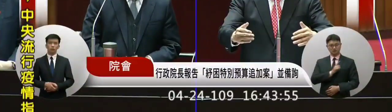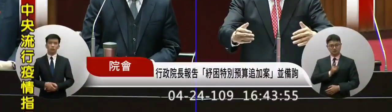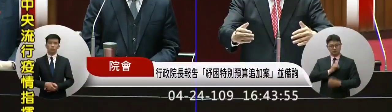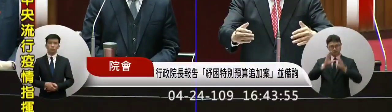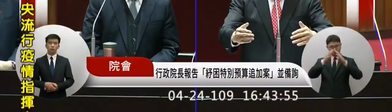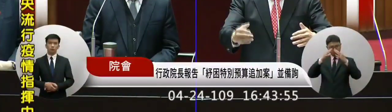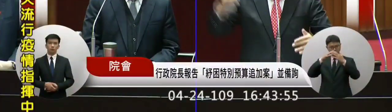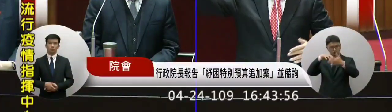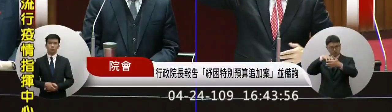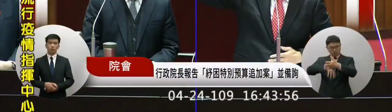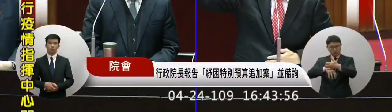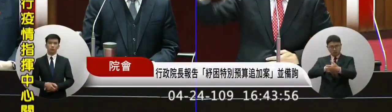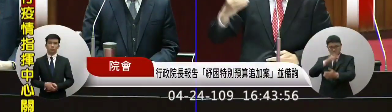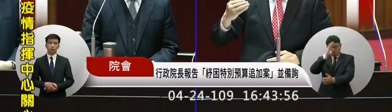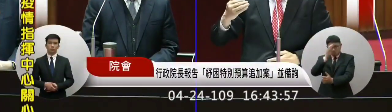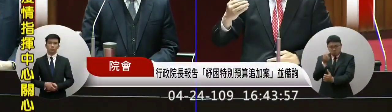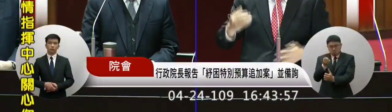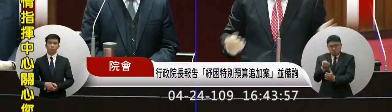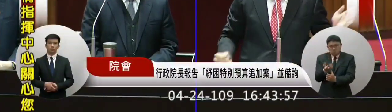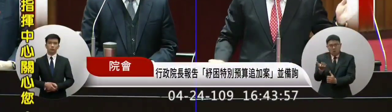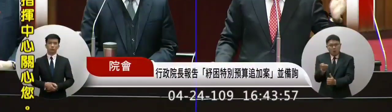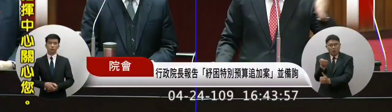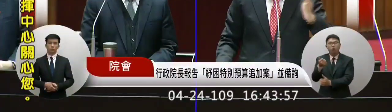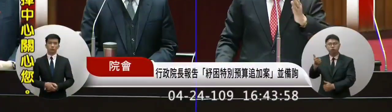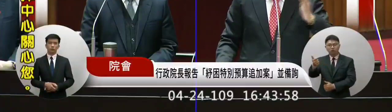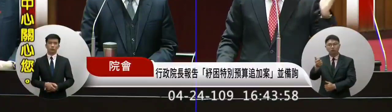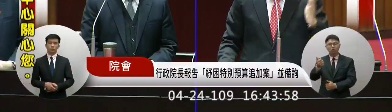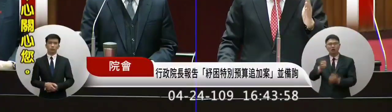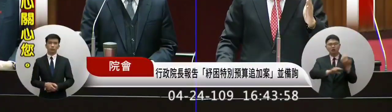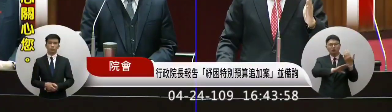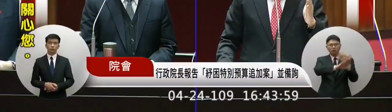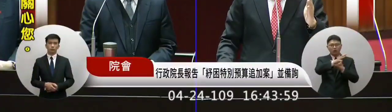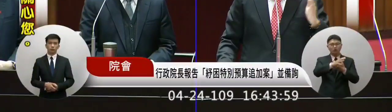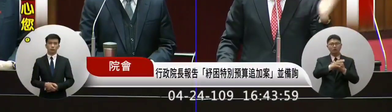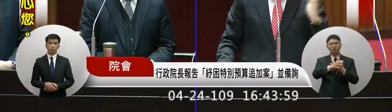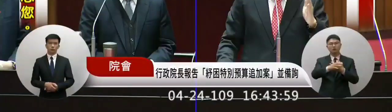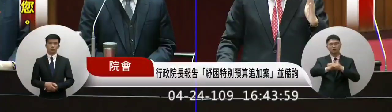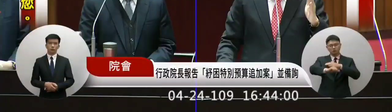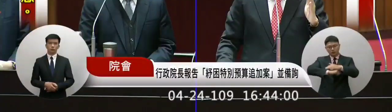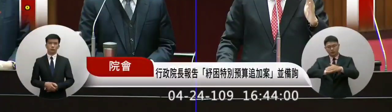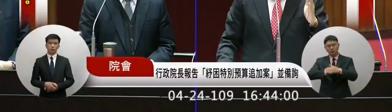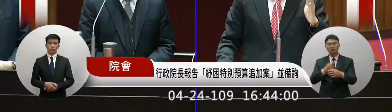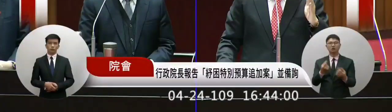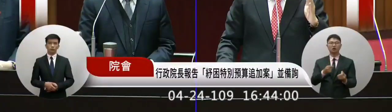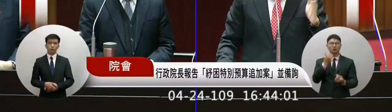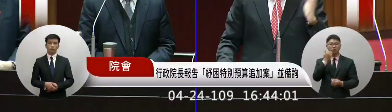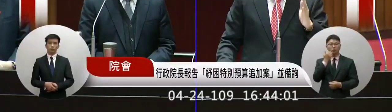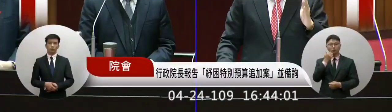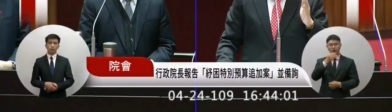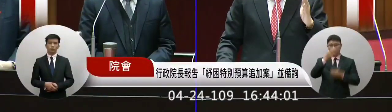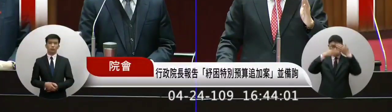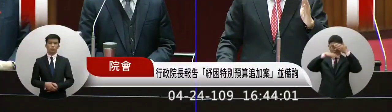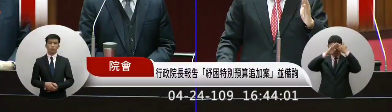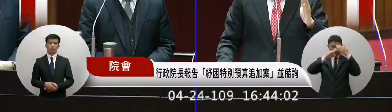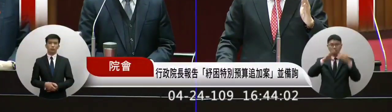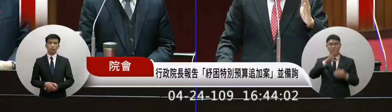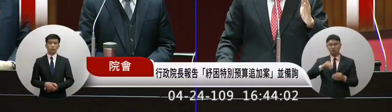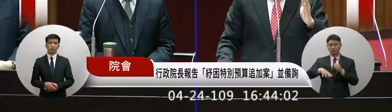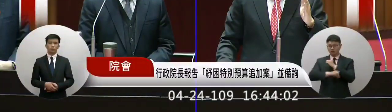宜，但是国外进来的人有多少？印度、巴基斯坦、孟